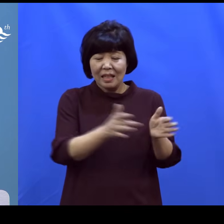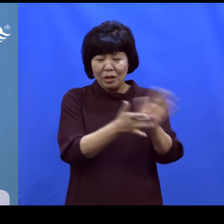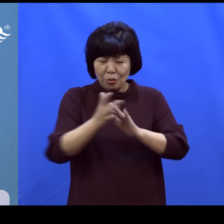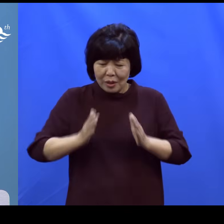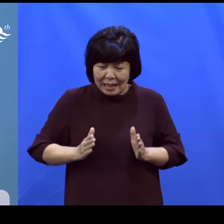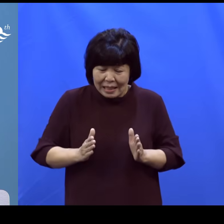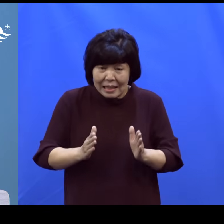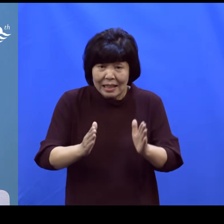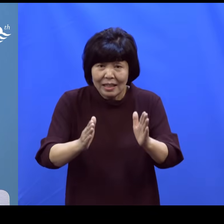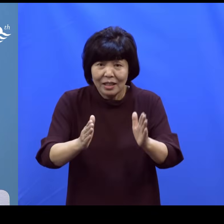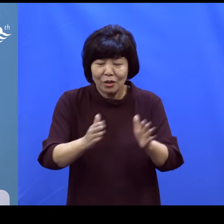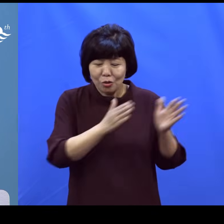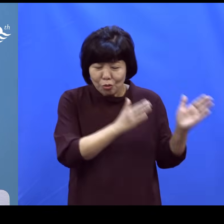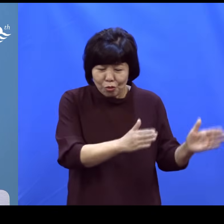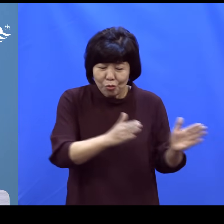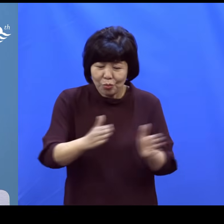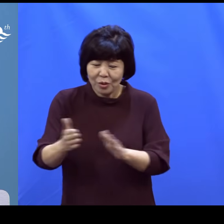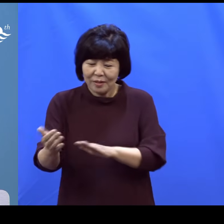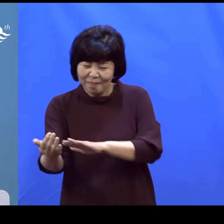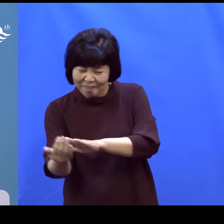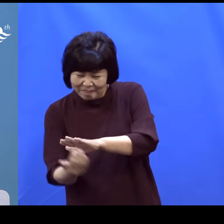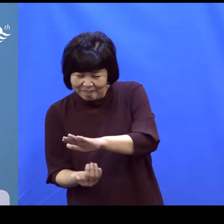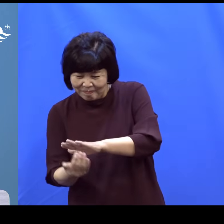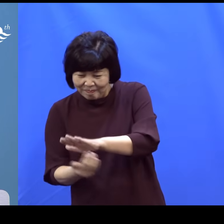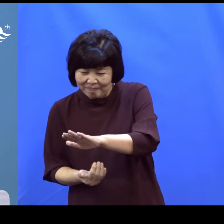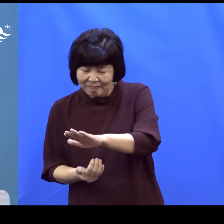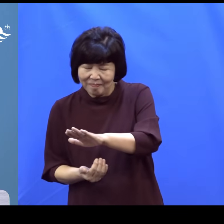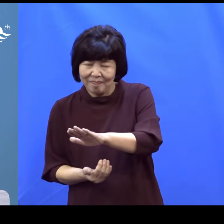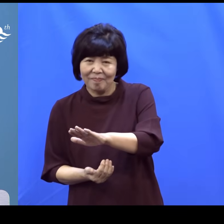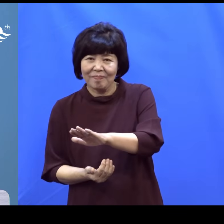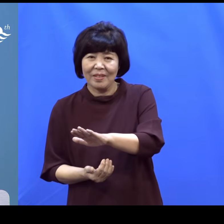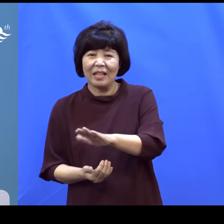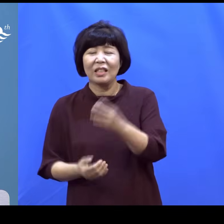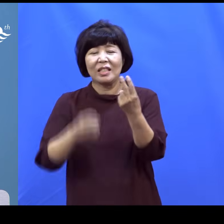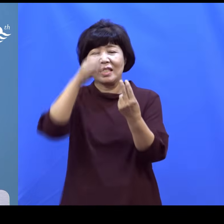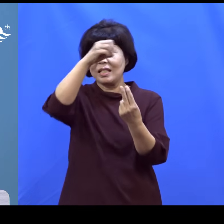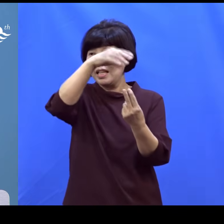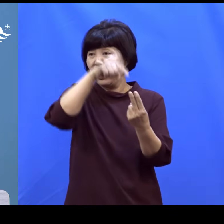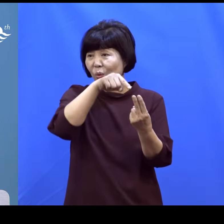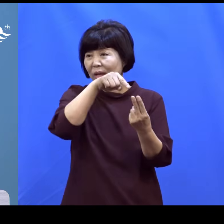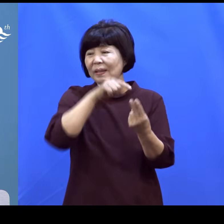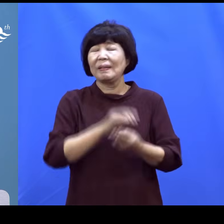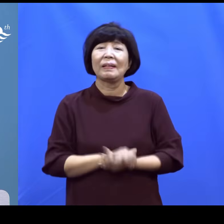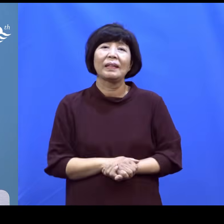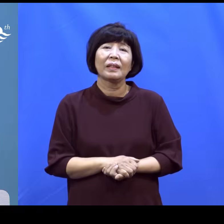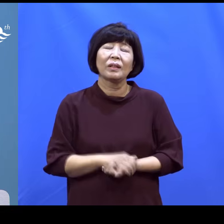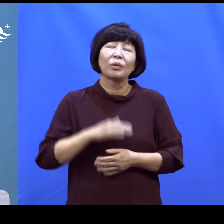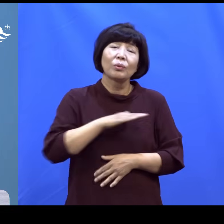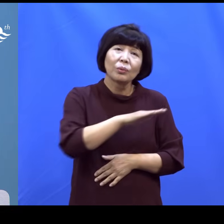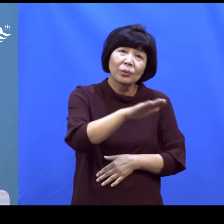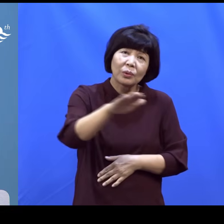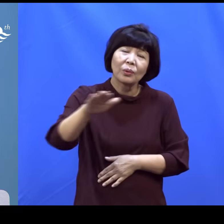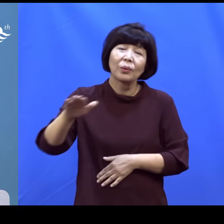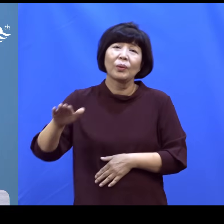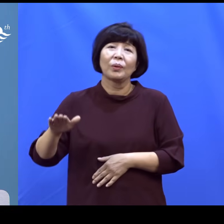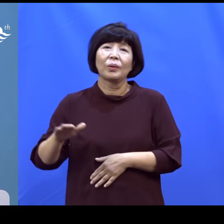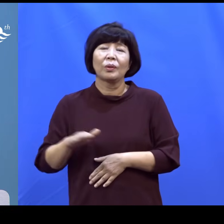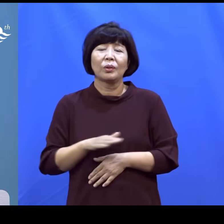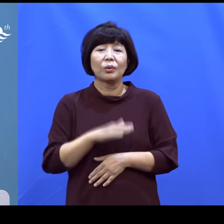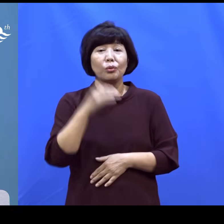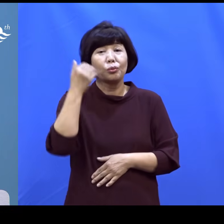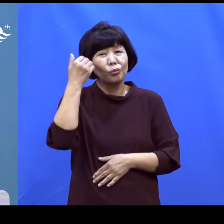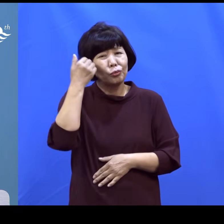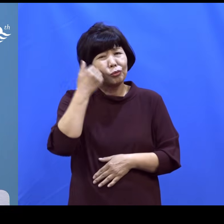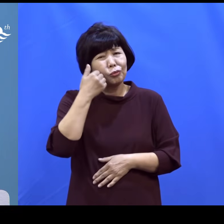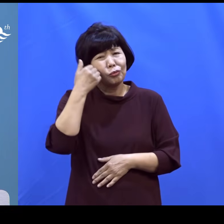예수, 이 인카네이션, 하나님이 인간이 되신, 이제 우리도